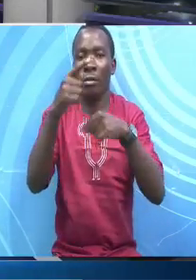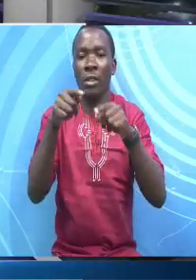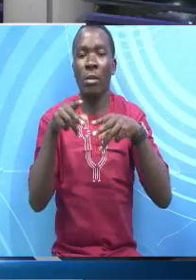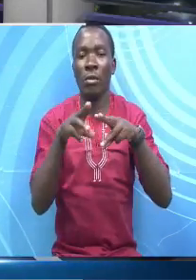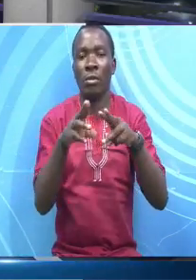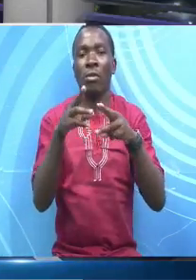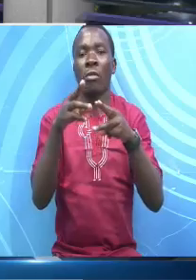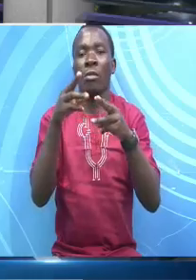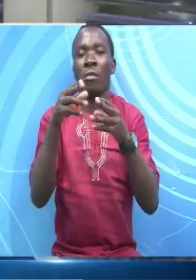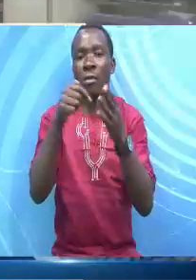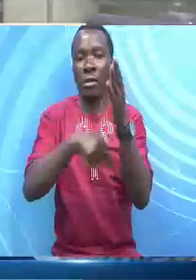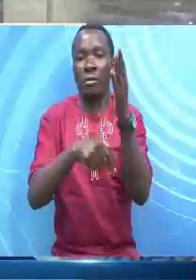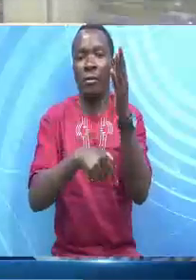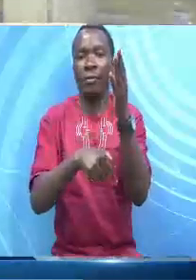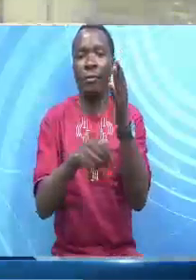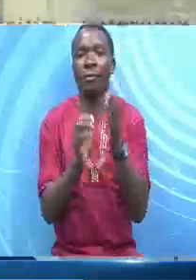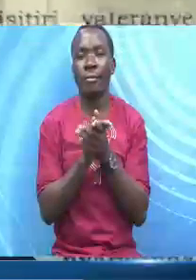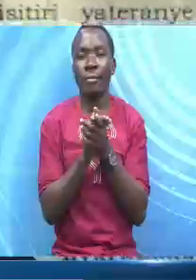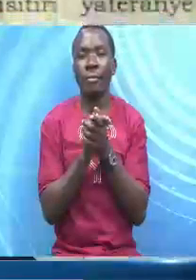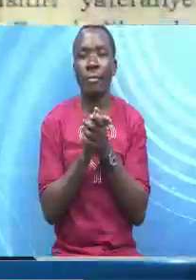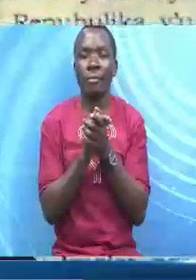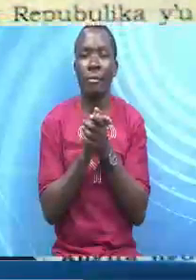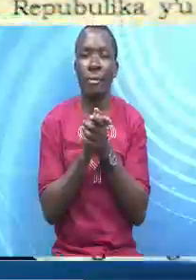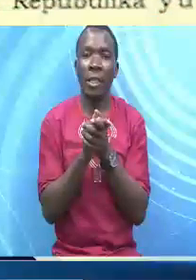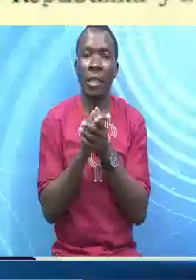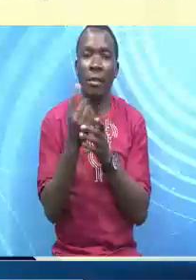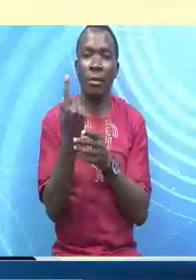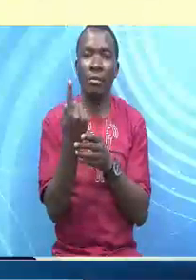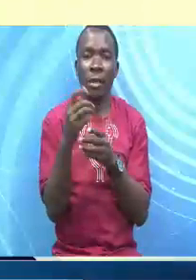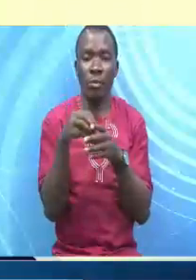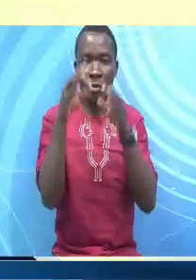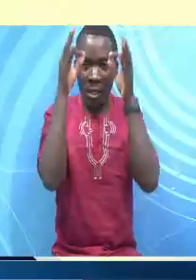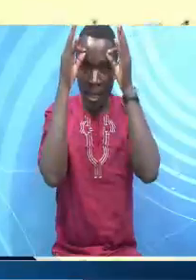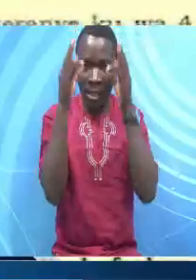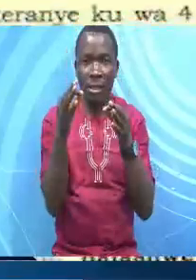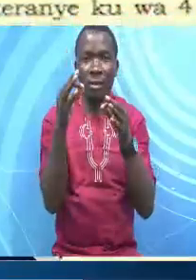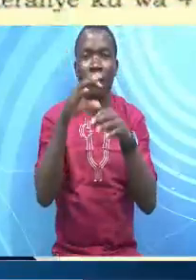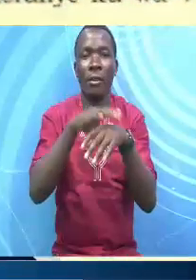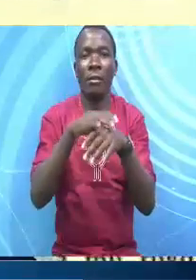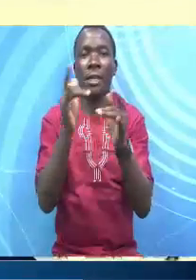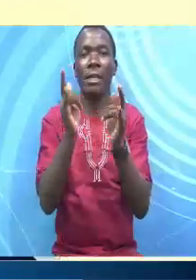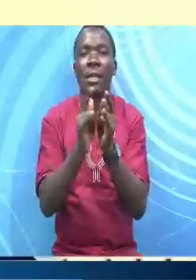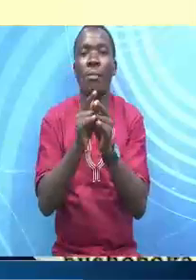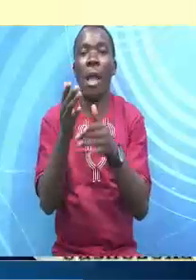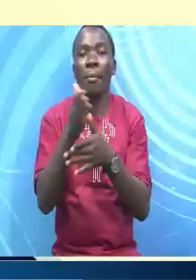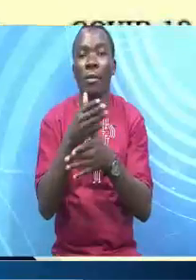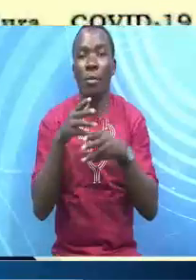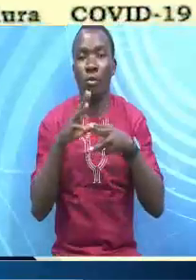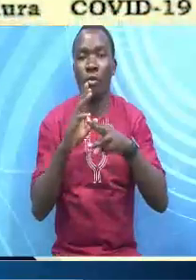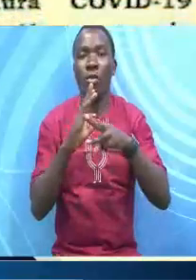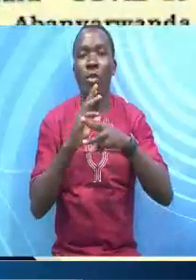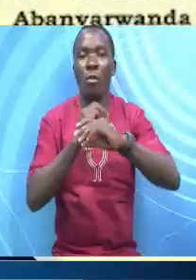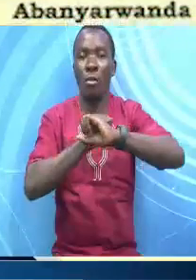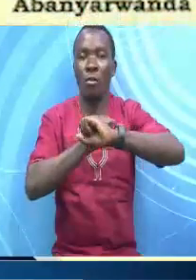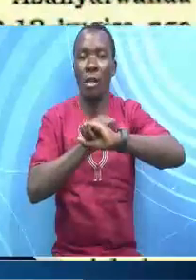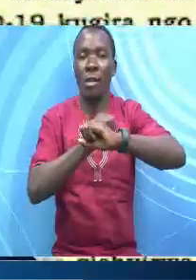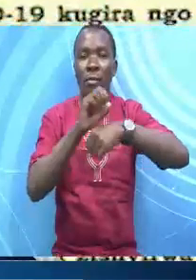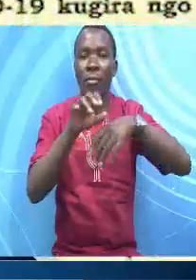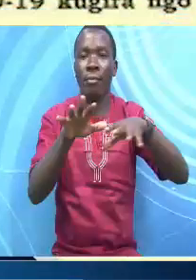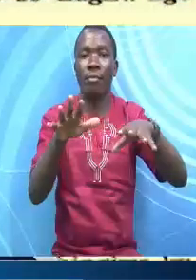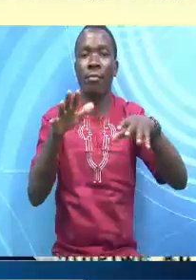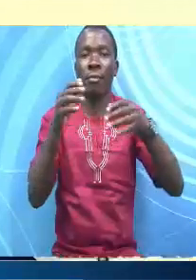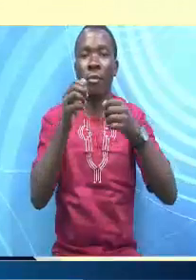burambuye. Guma mu rugo nk'umwe mu myanzuro yajyaga ifatwa n'inama y'abaminisitiri mu rwego rwo gukumira ikwirakwira rya